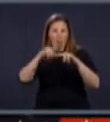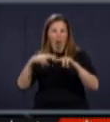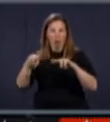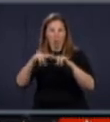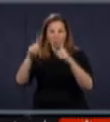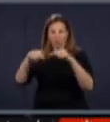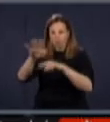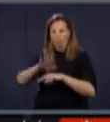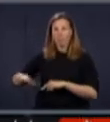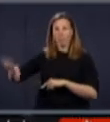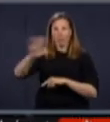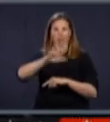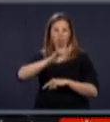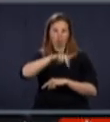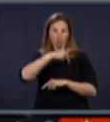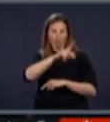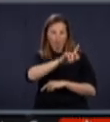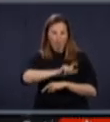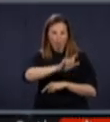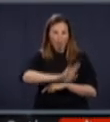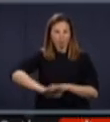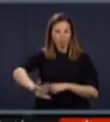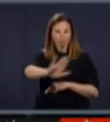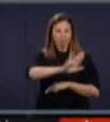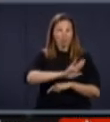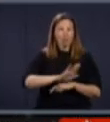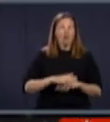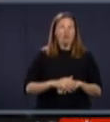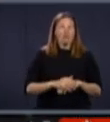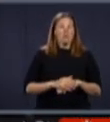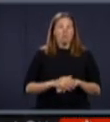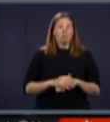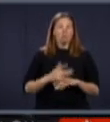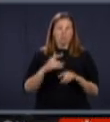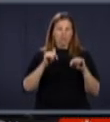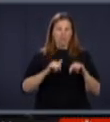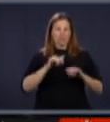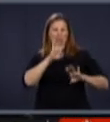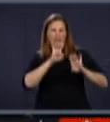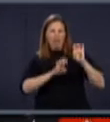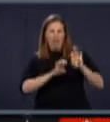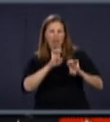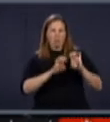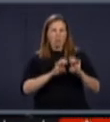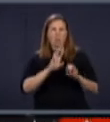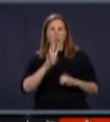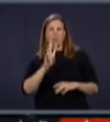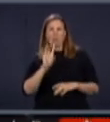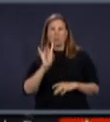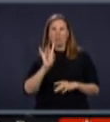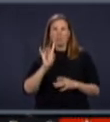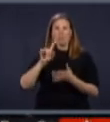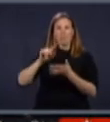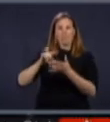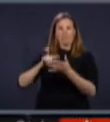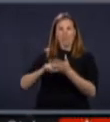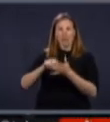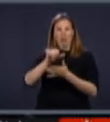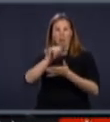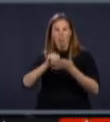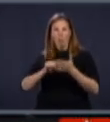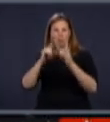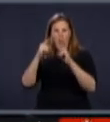régions du Québec. Je peux vous dire déjà qu'on a évalué à 68 000 le nombre de chirurgies